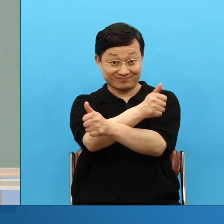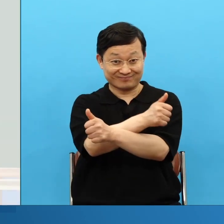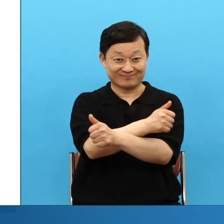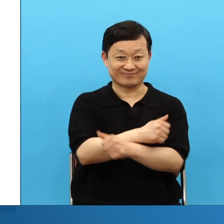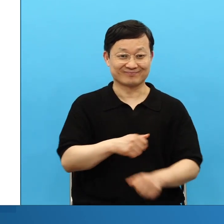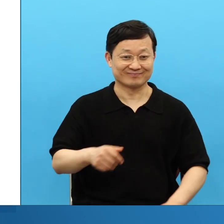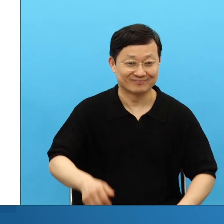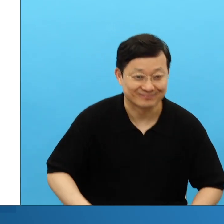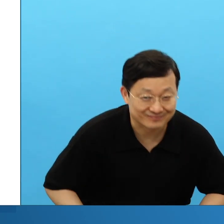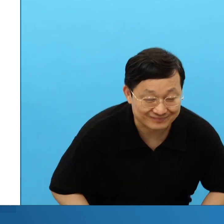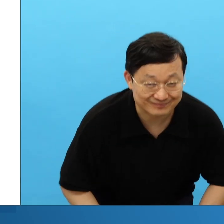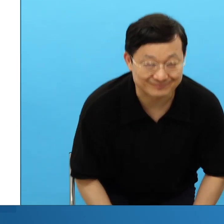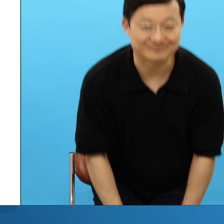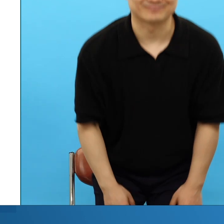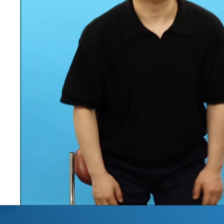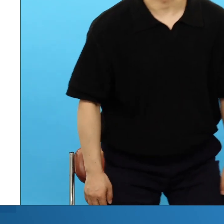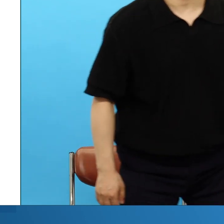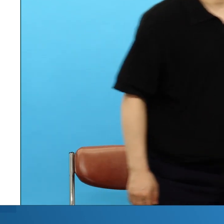줄래요?